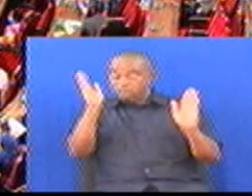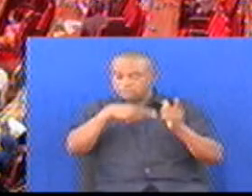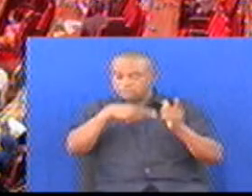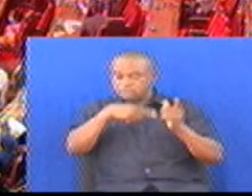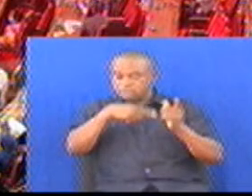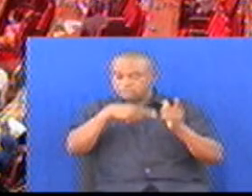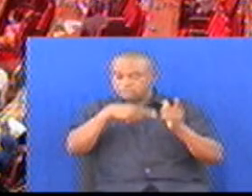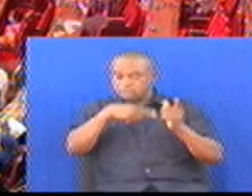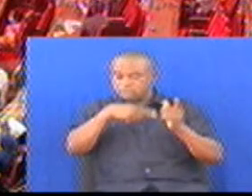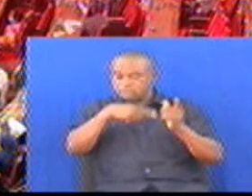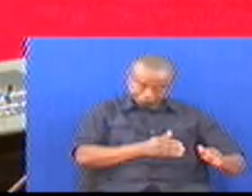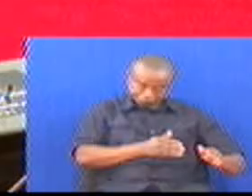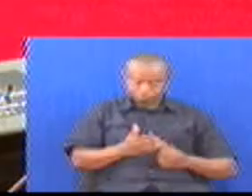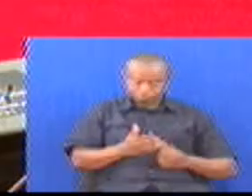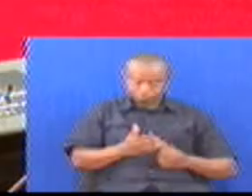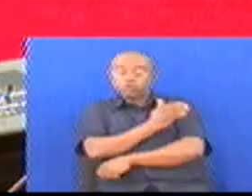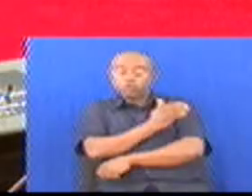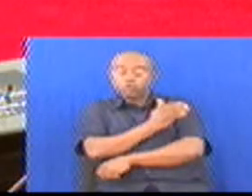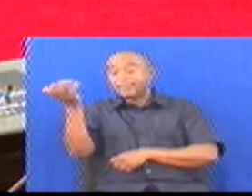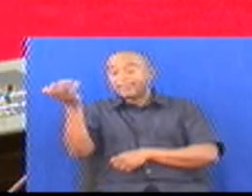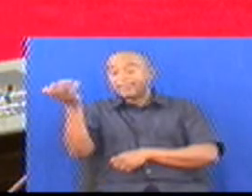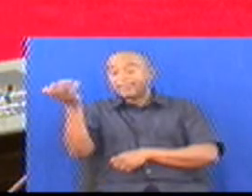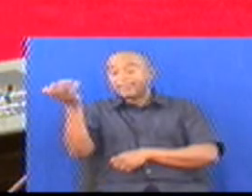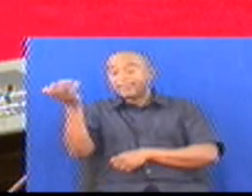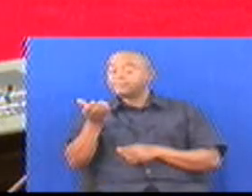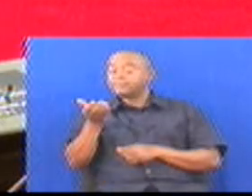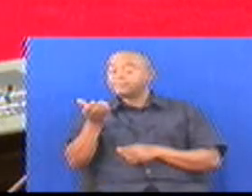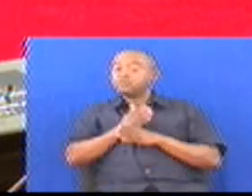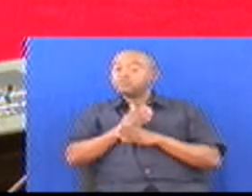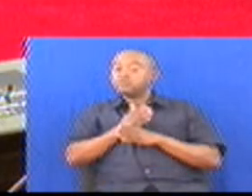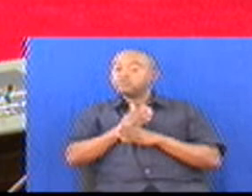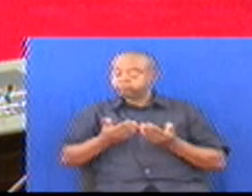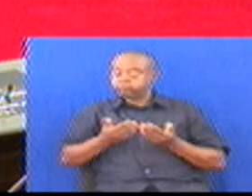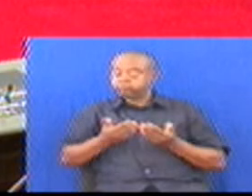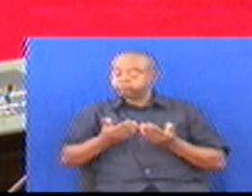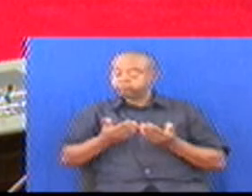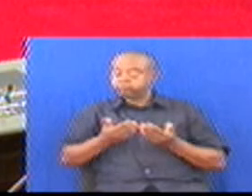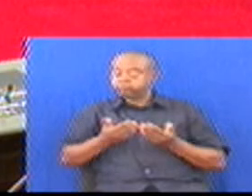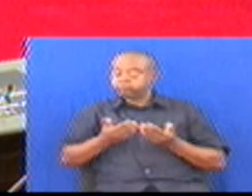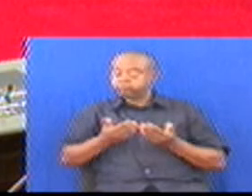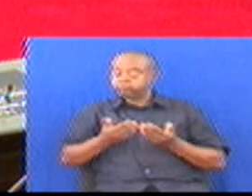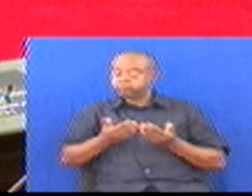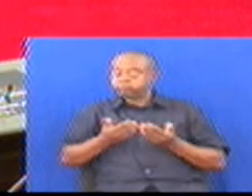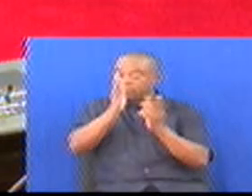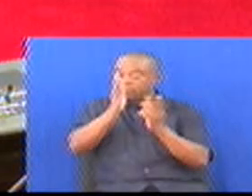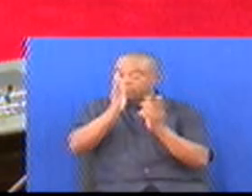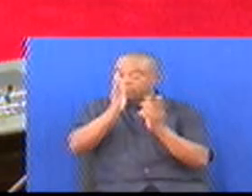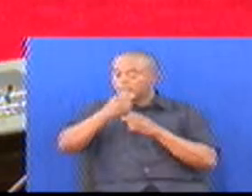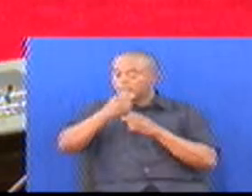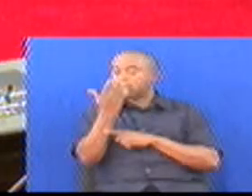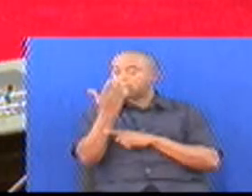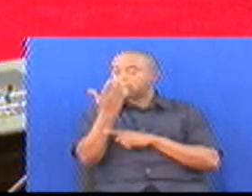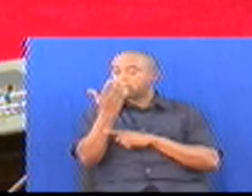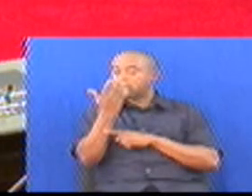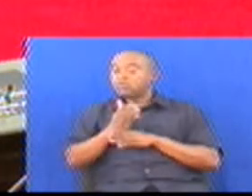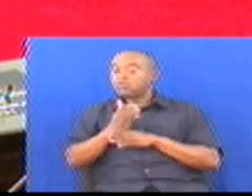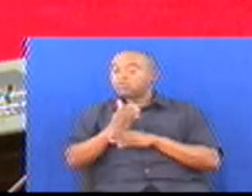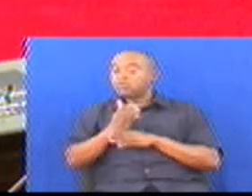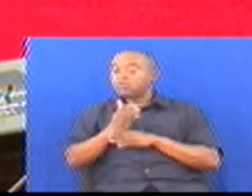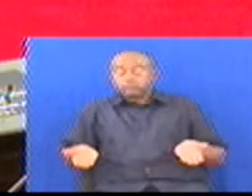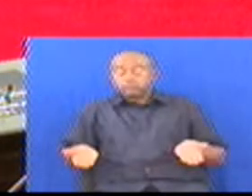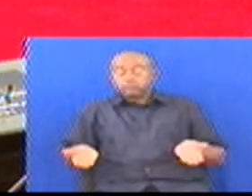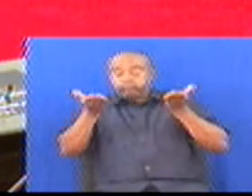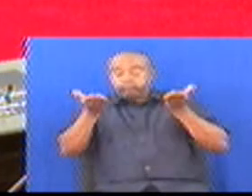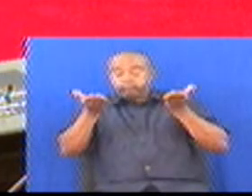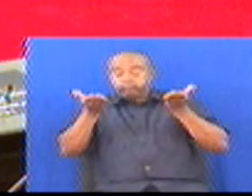binafsi. Huduma za katika kuendeleza azma ya serikali ya awamu ya tano ya kufungamanisha ukuaji wa uchumi na maendeleo